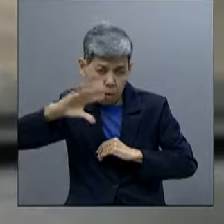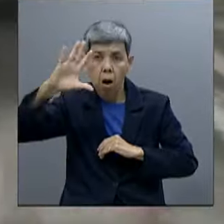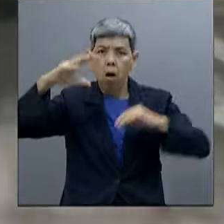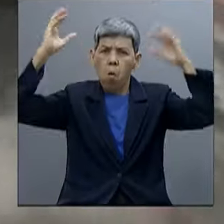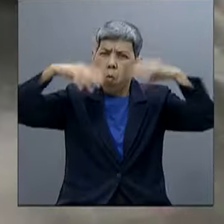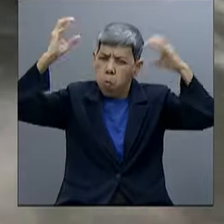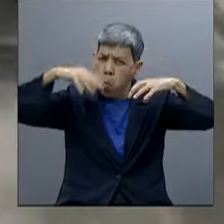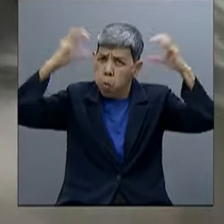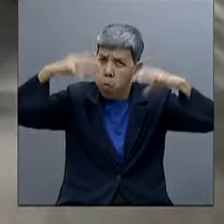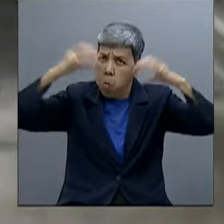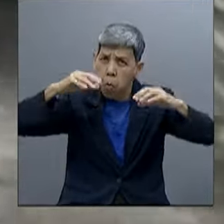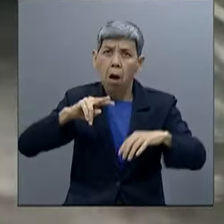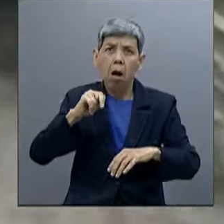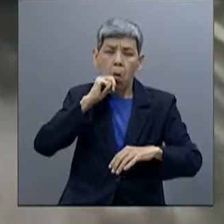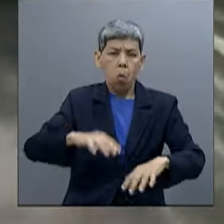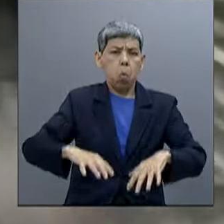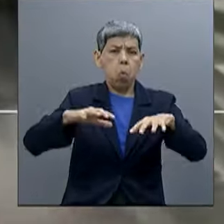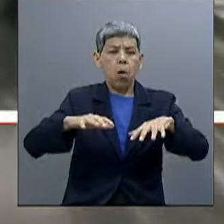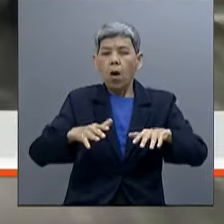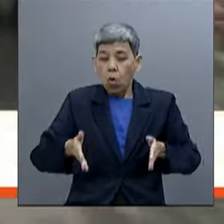คะส่วนที่จังหวัดตากค่ะมีฝนตกหนักตลอดทั้งคืนต่อเนื่องจนถึงเช้าทำให้มีน้ำท่วมขัง